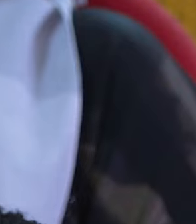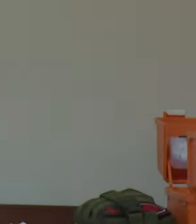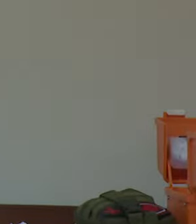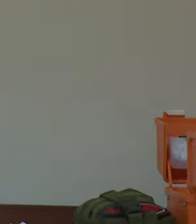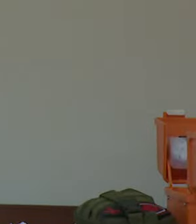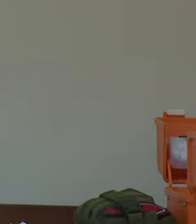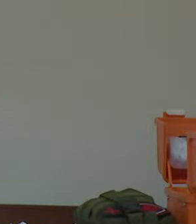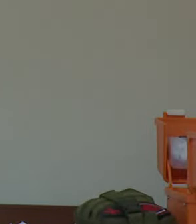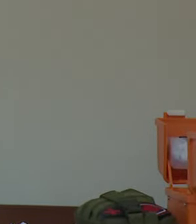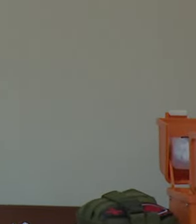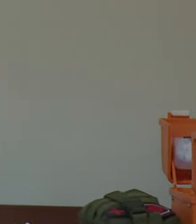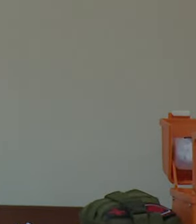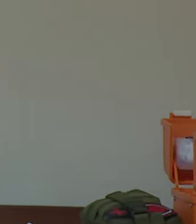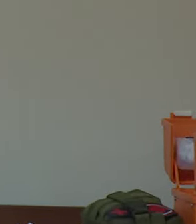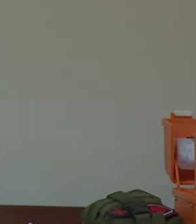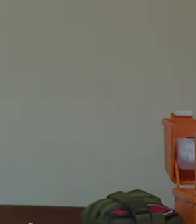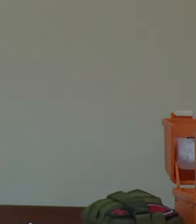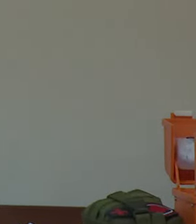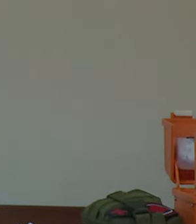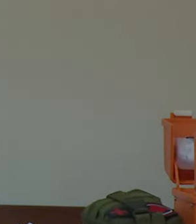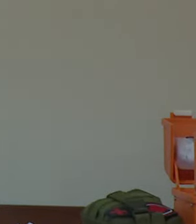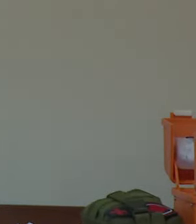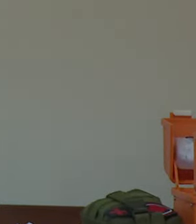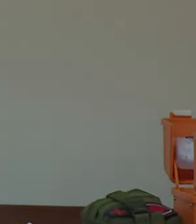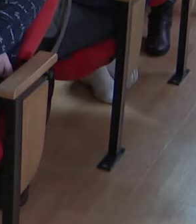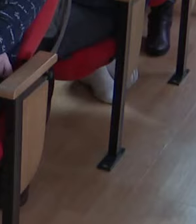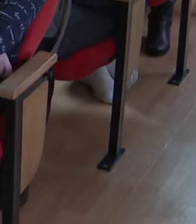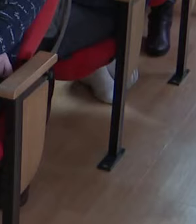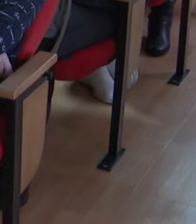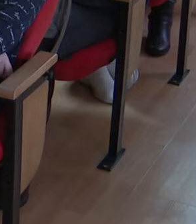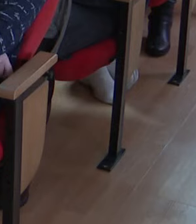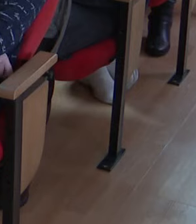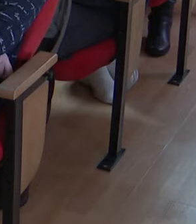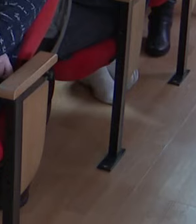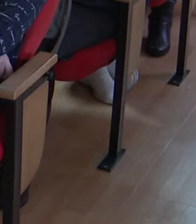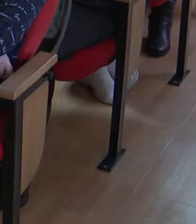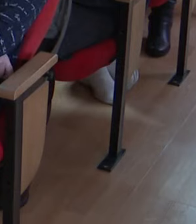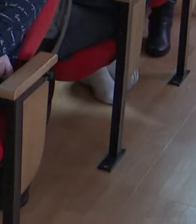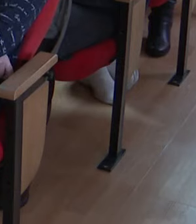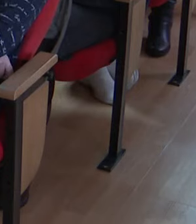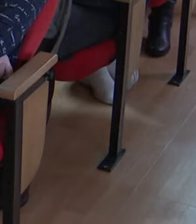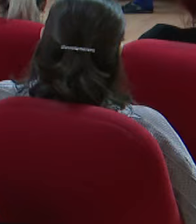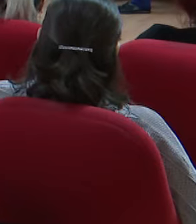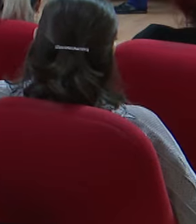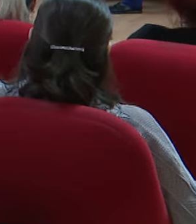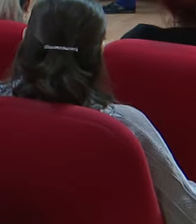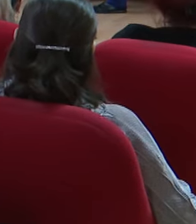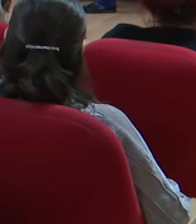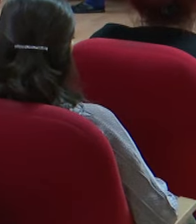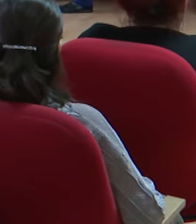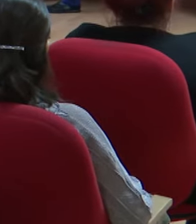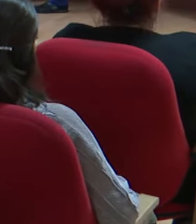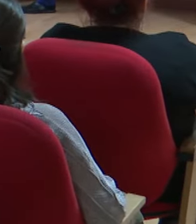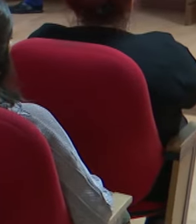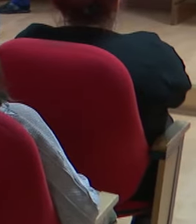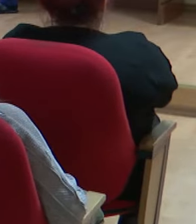первыми прибывают на место происшествия. Но записаться на курсы может любой желающий. Раз в неделю по предварительной записи